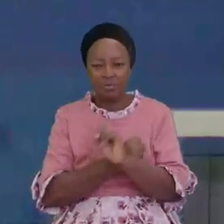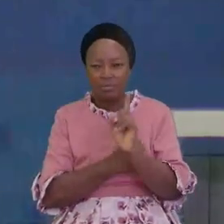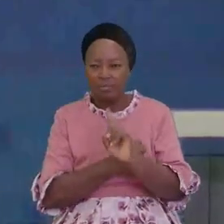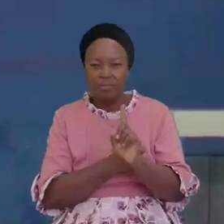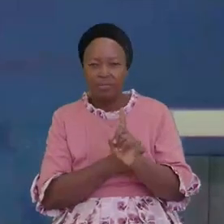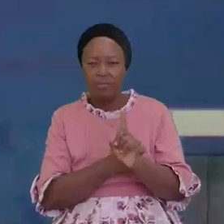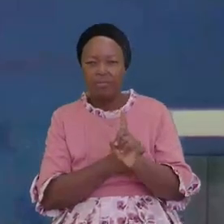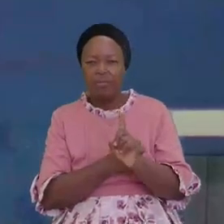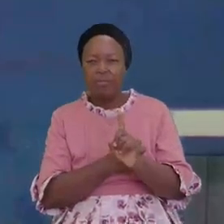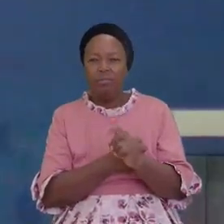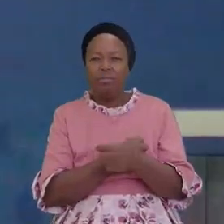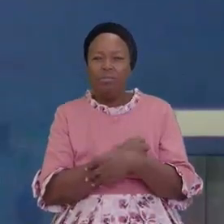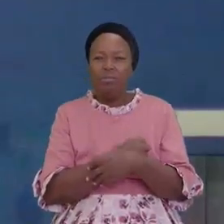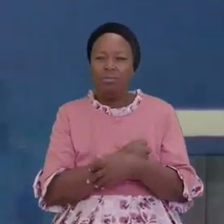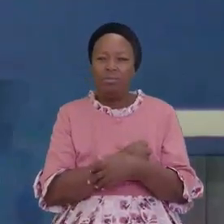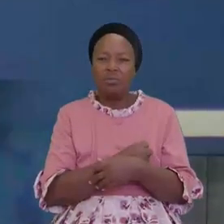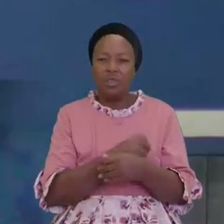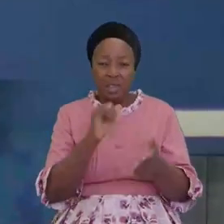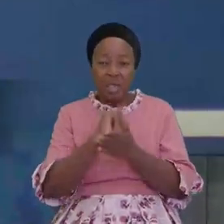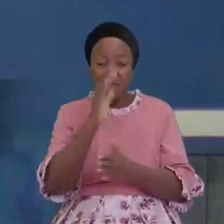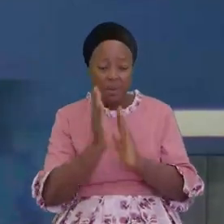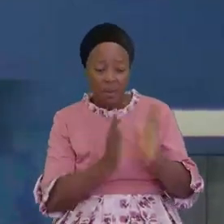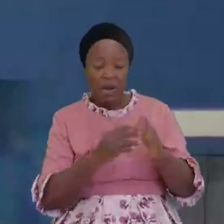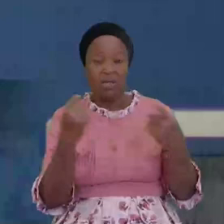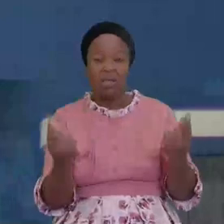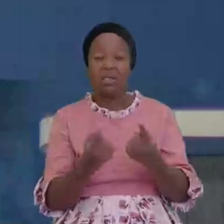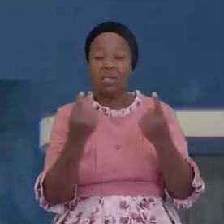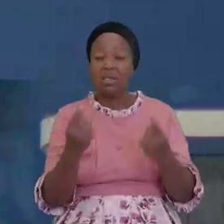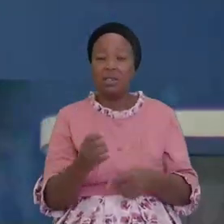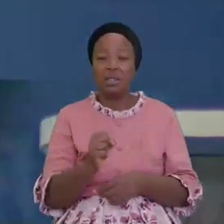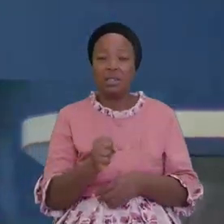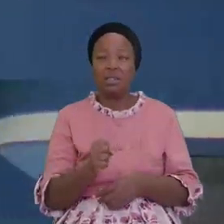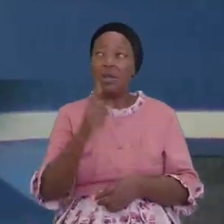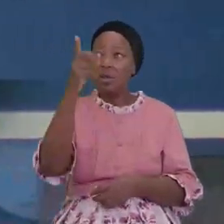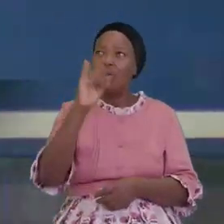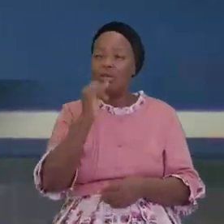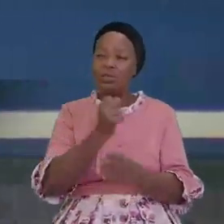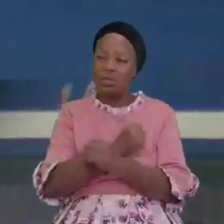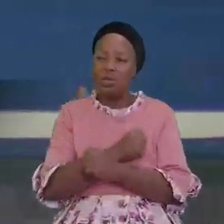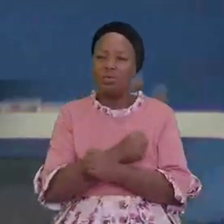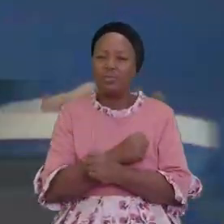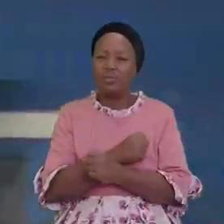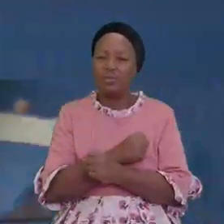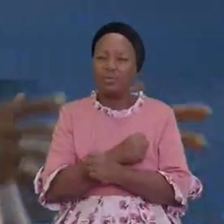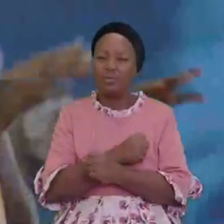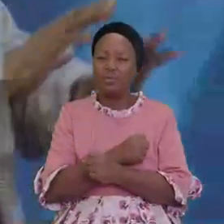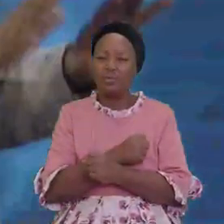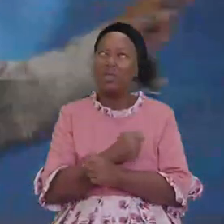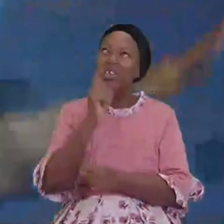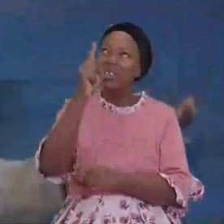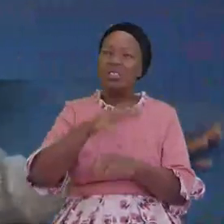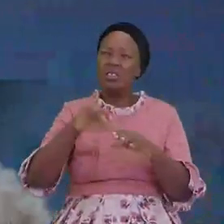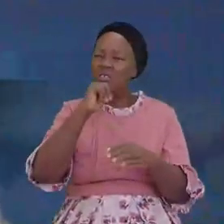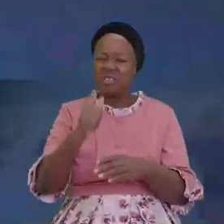Et peu importe si je crache même sur le visage de son fils unique, Dieu est amour. Ça, c'est un péché présomptueux. Dieu